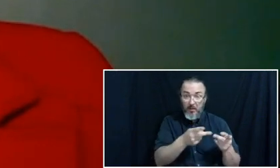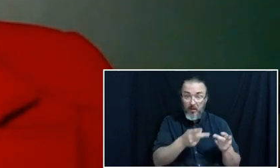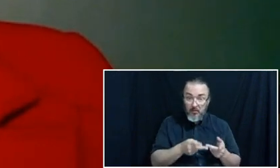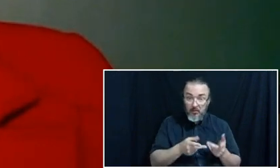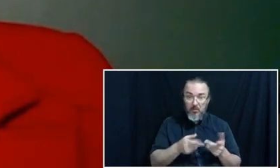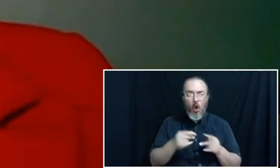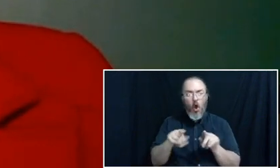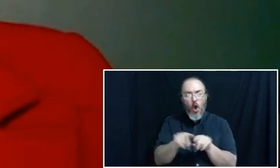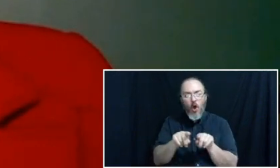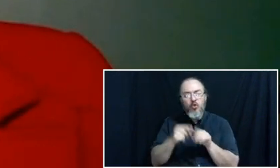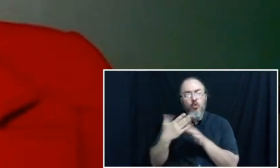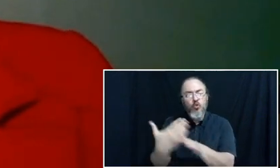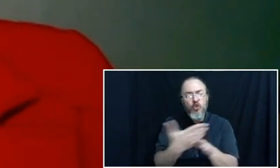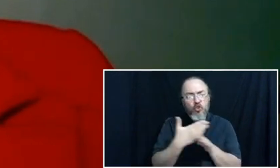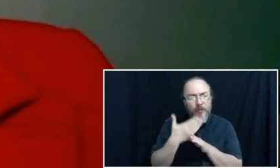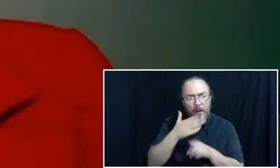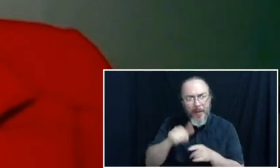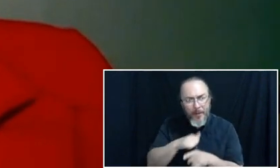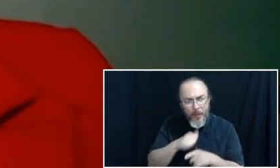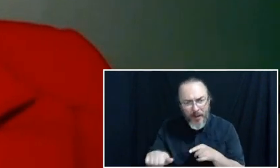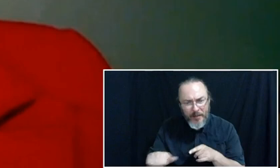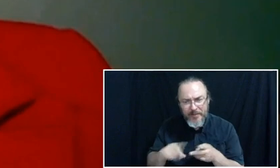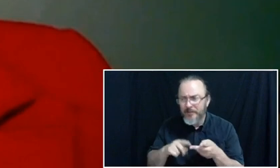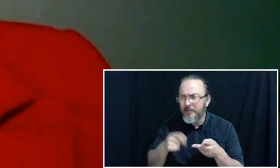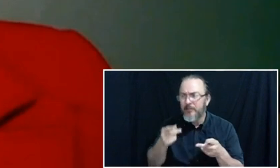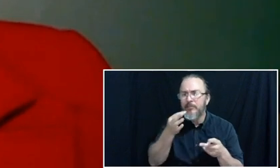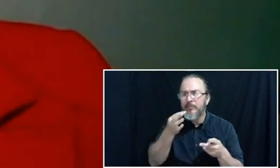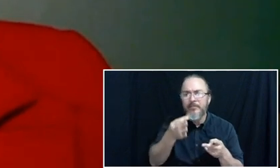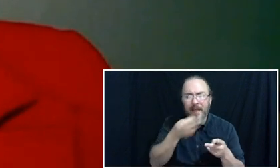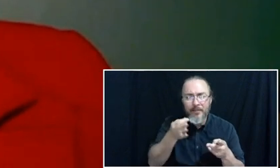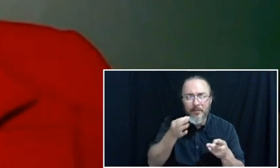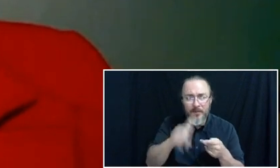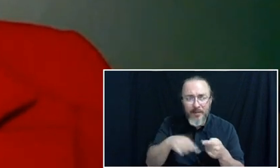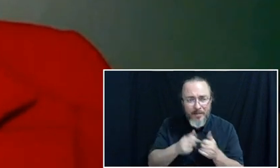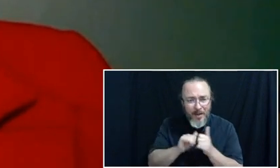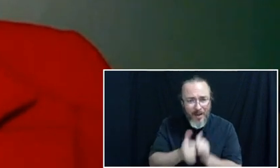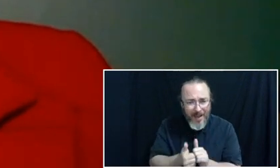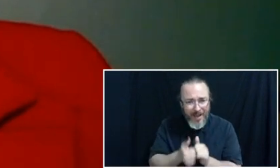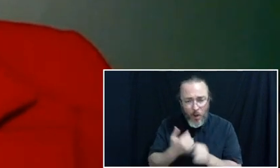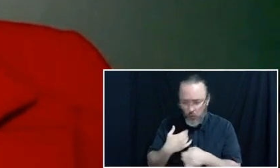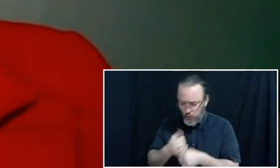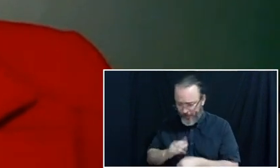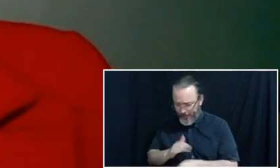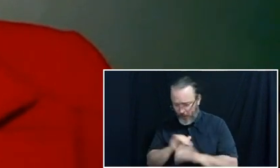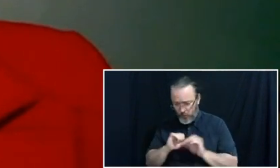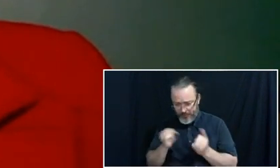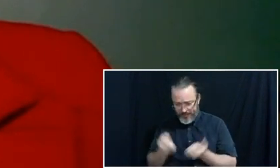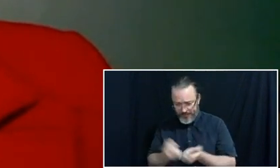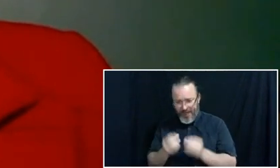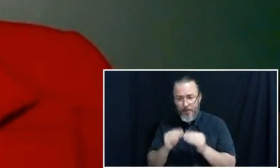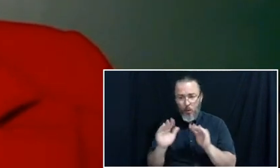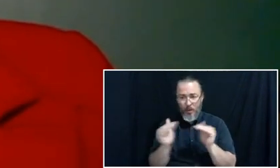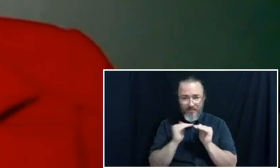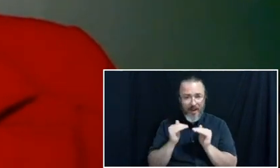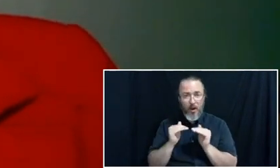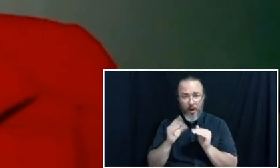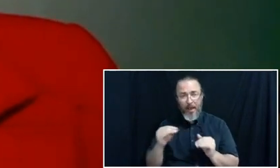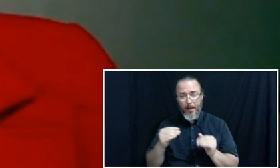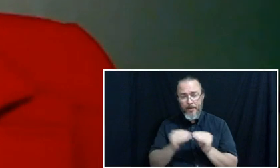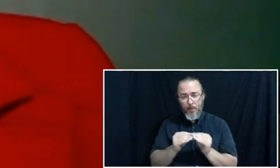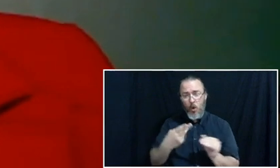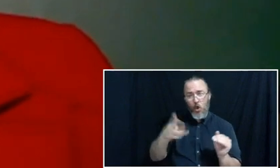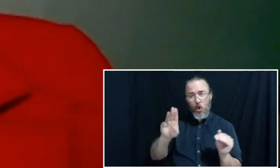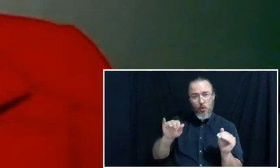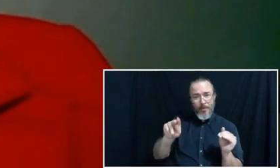élaborées pendant les fermetures des écoles pour construire de nouveaux systèmes éducatifs qui peuvent promouvoir une société plus sûre, trouver de nouvelles façons de s'adapter aux besoins de tous